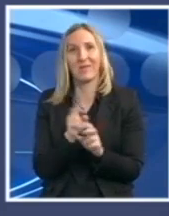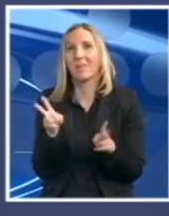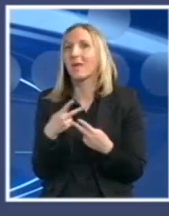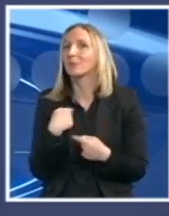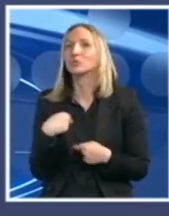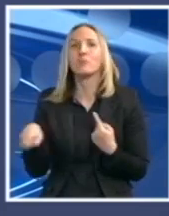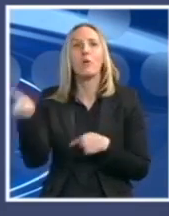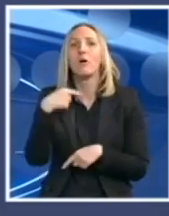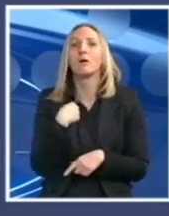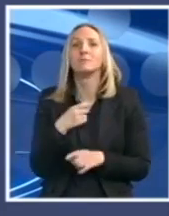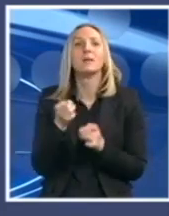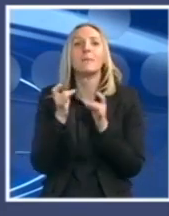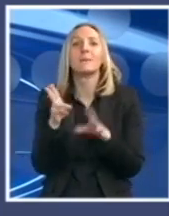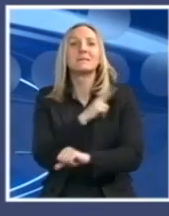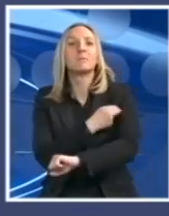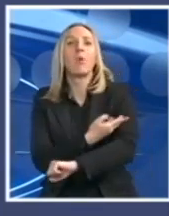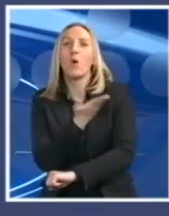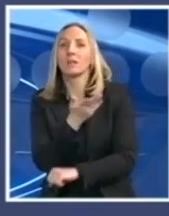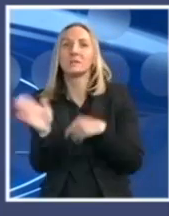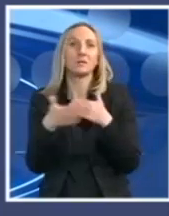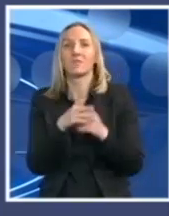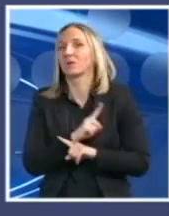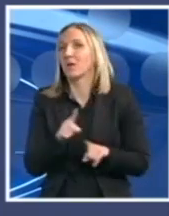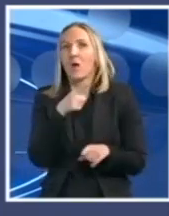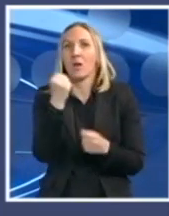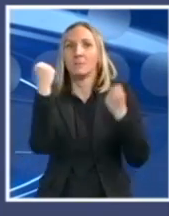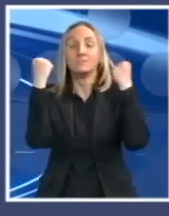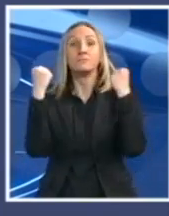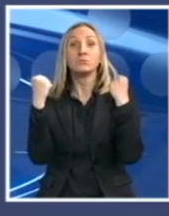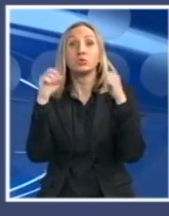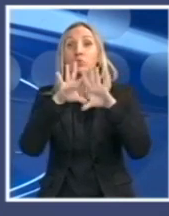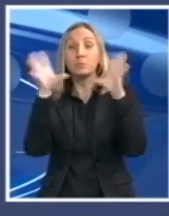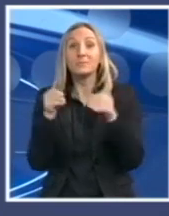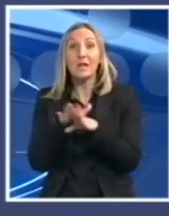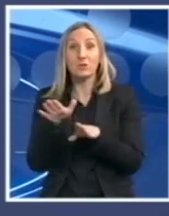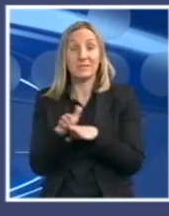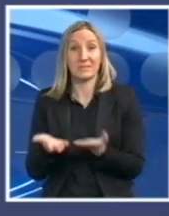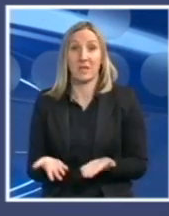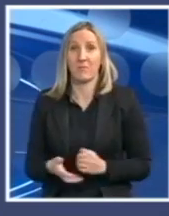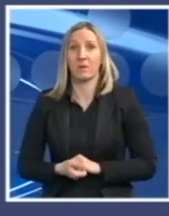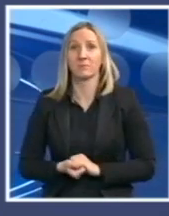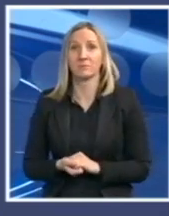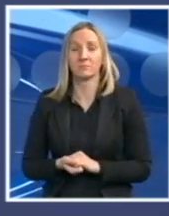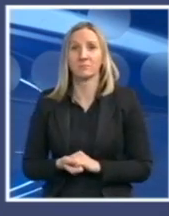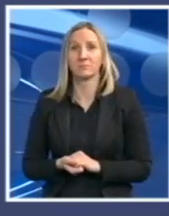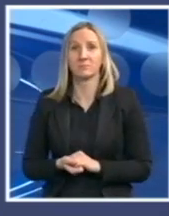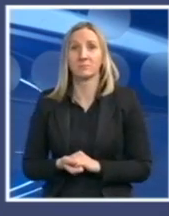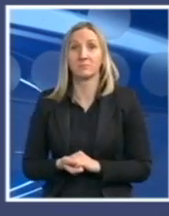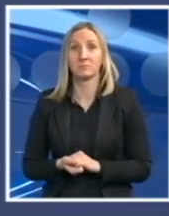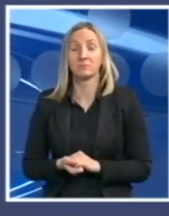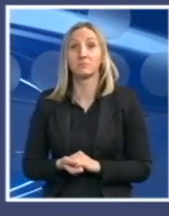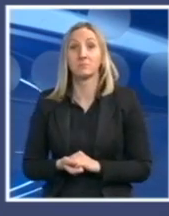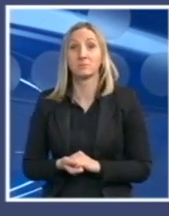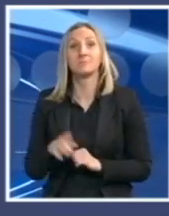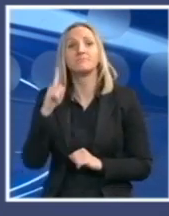bez takvih bolnica koji su stub čitavog sistema. To znači da će raditi